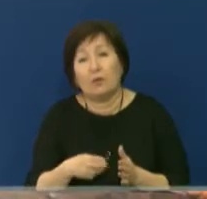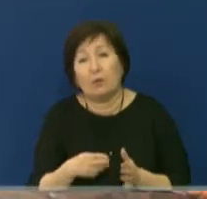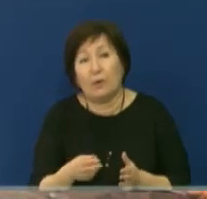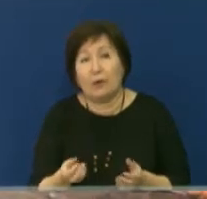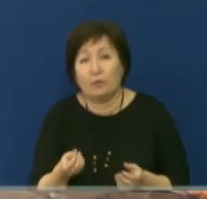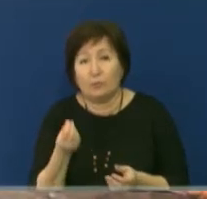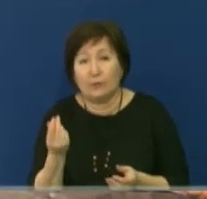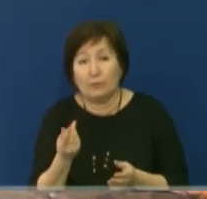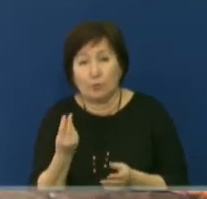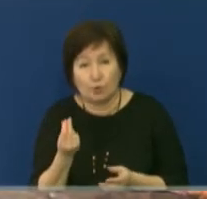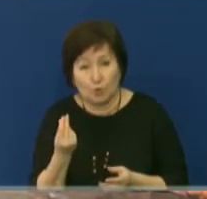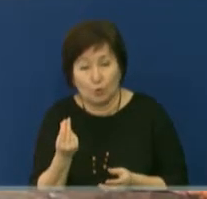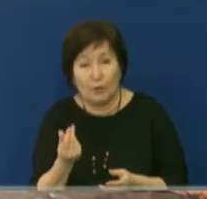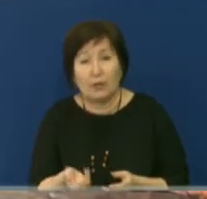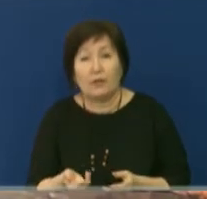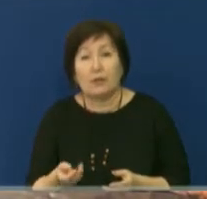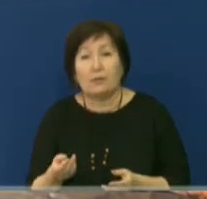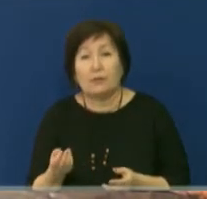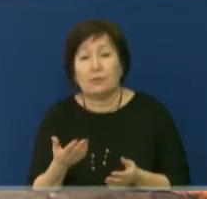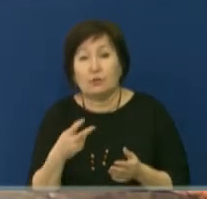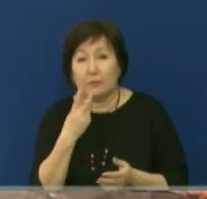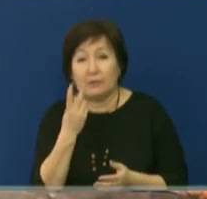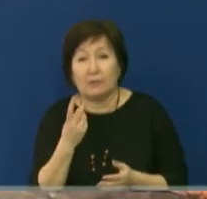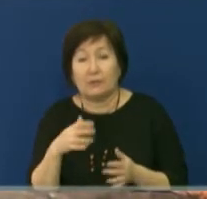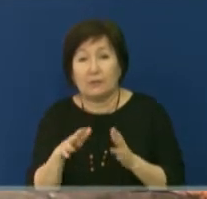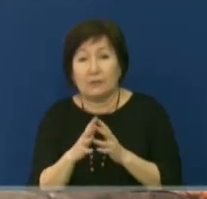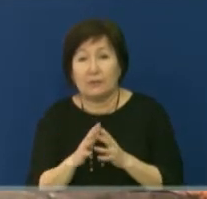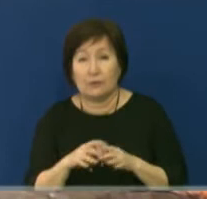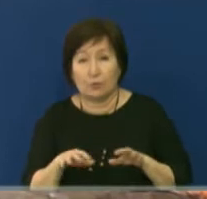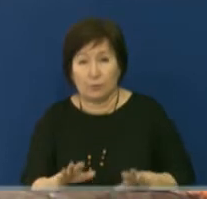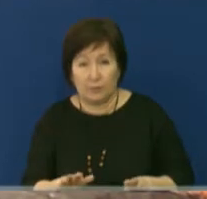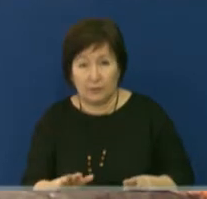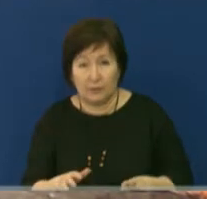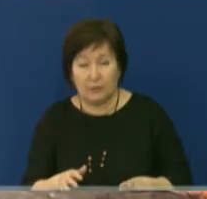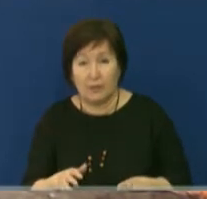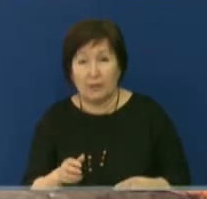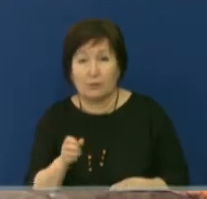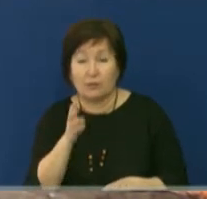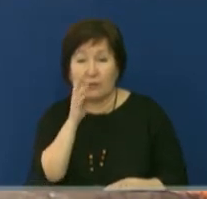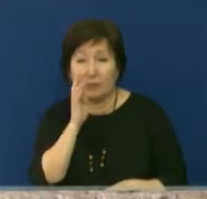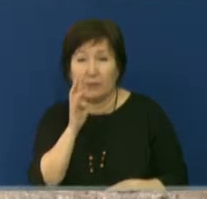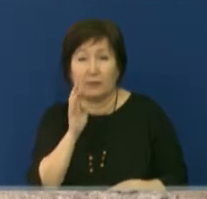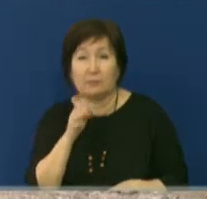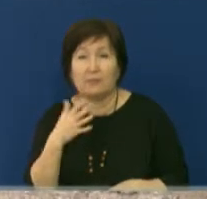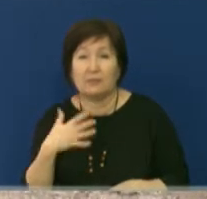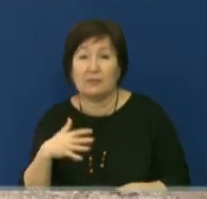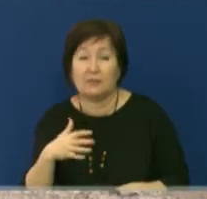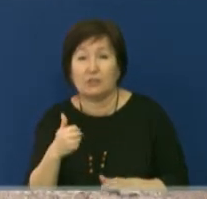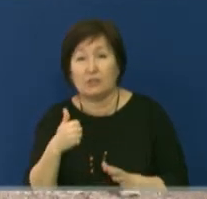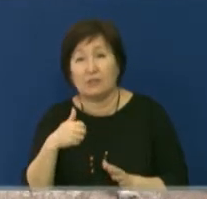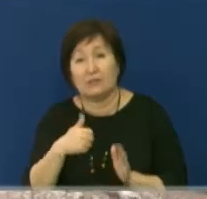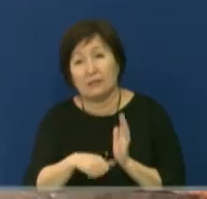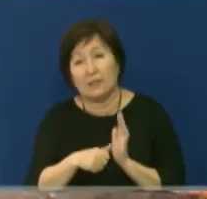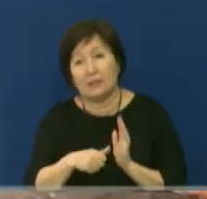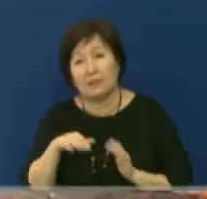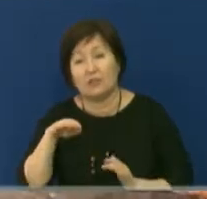количествах. Если посмотреть на сельскую местность, то в среднем заработок составляет около 50-60 тысяч тенге. Уголь